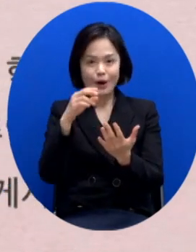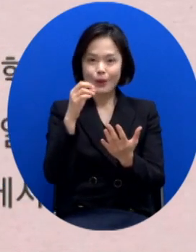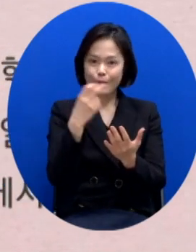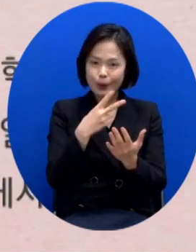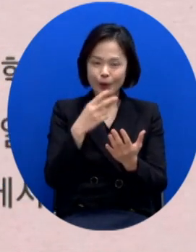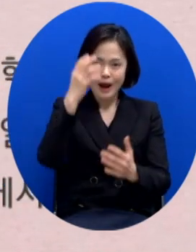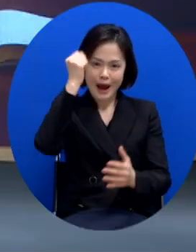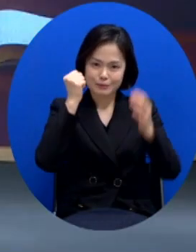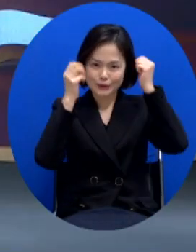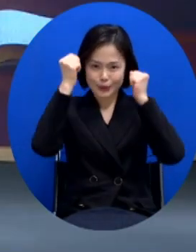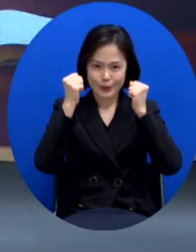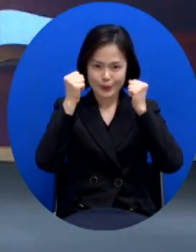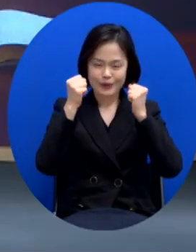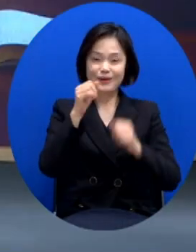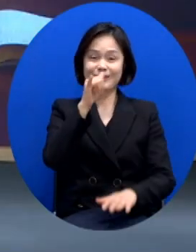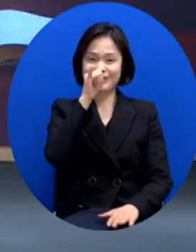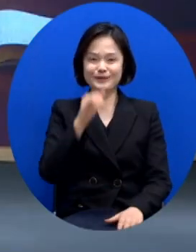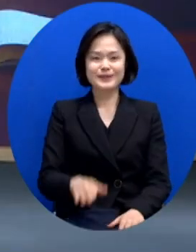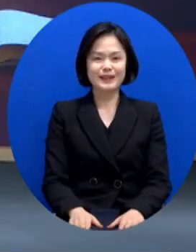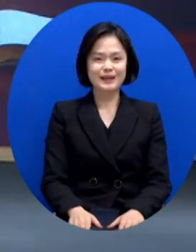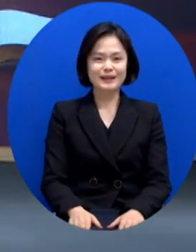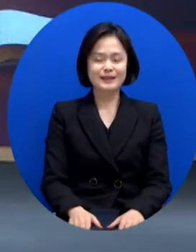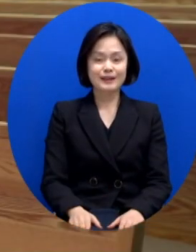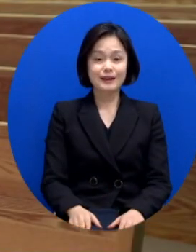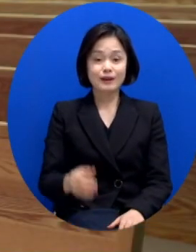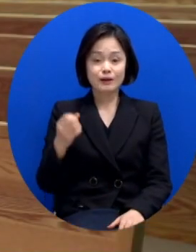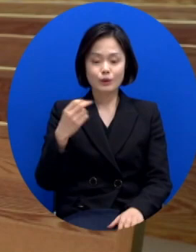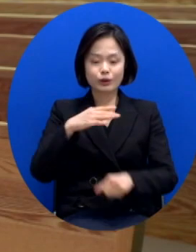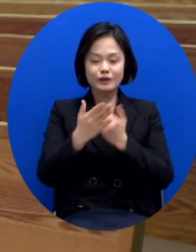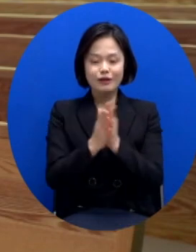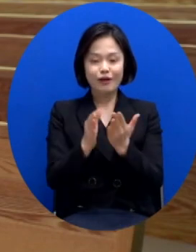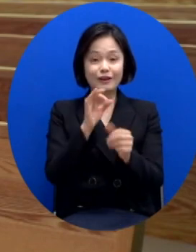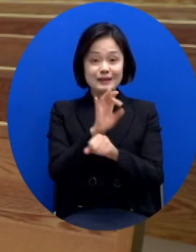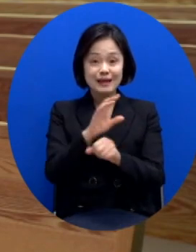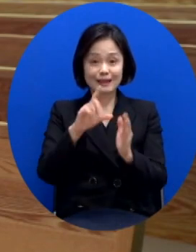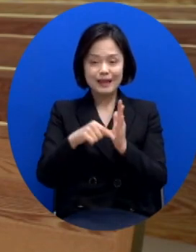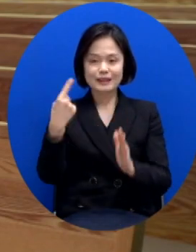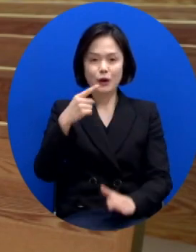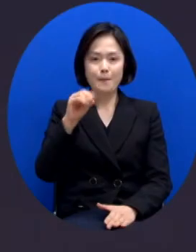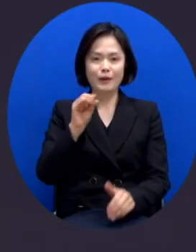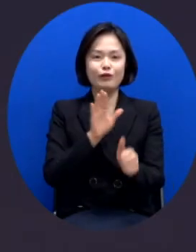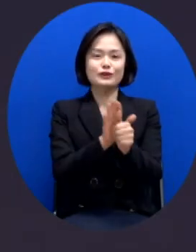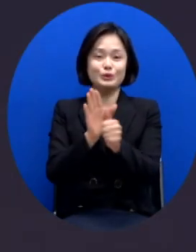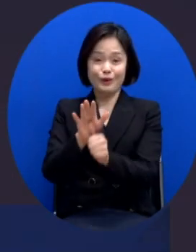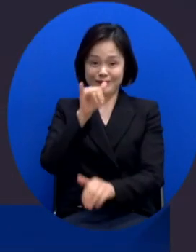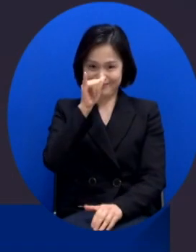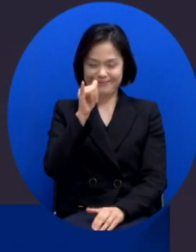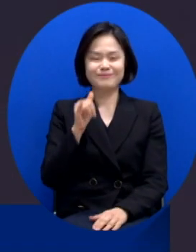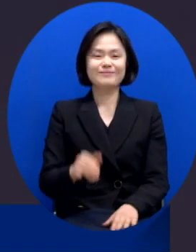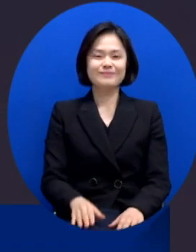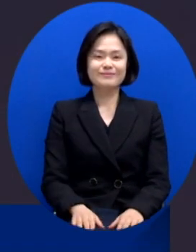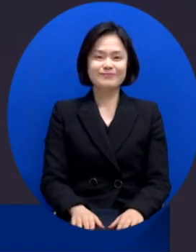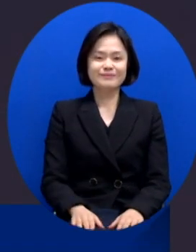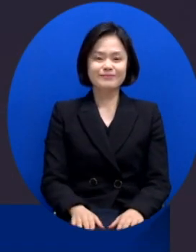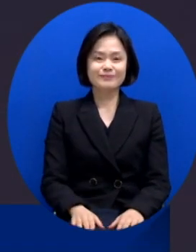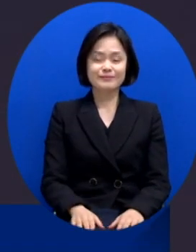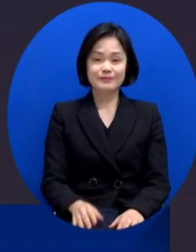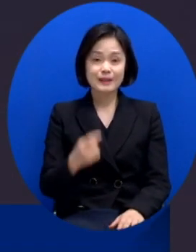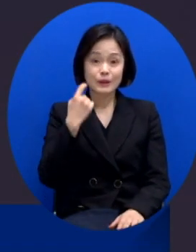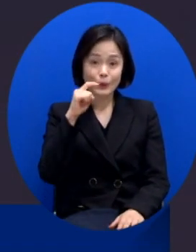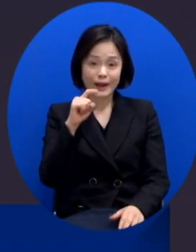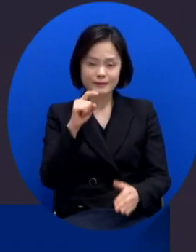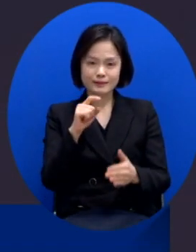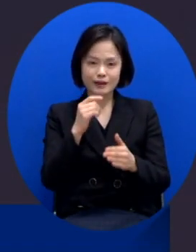1000만 원을 지원하는 등 새해를 나만의 성경책 만들기로 시작했습니다 표시 하시고 형 방편을 7 하시고 싸인펜으로